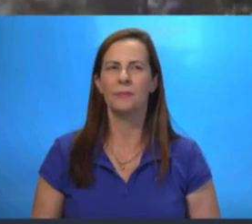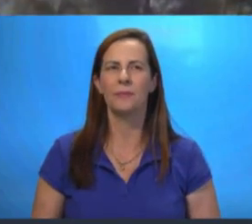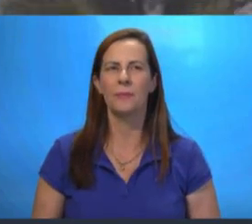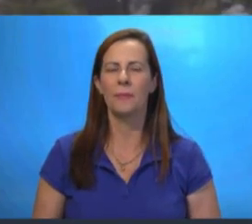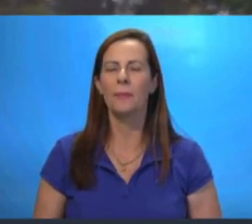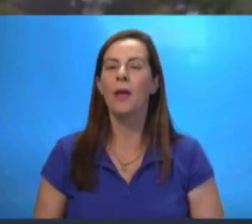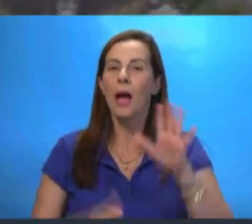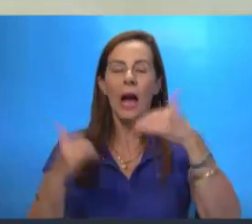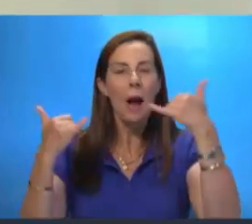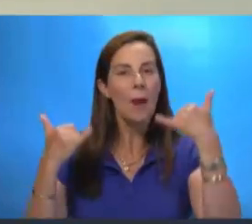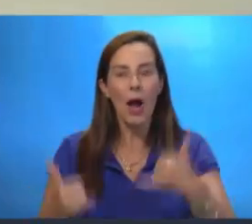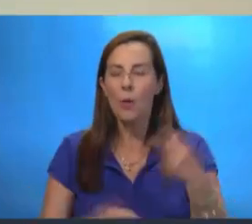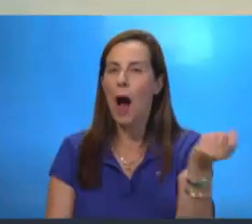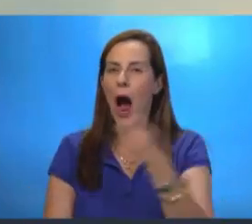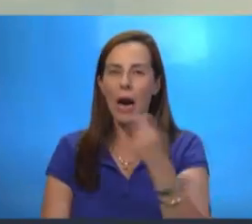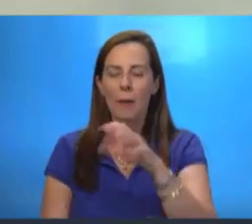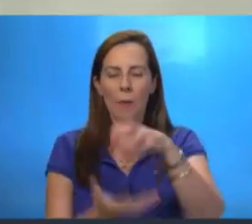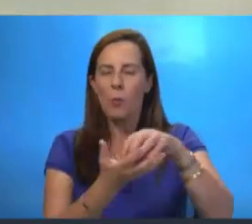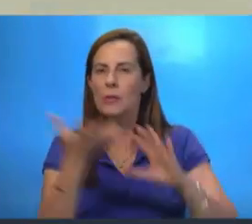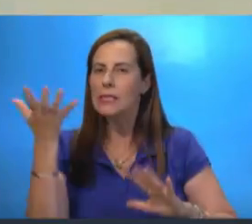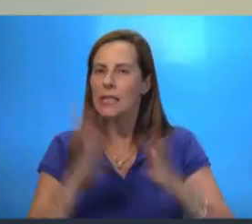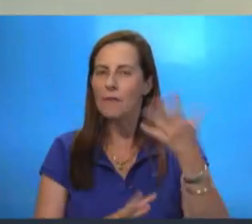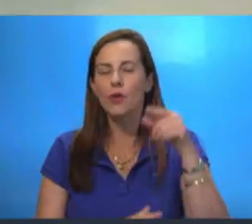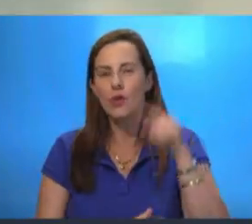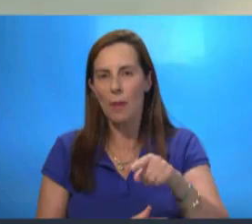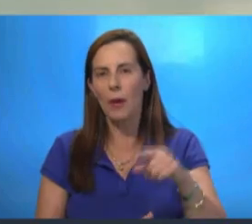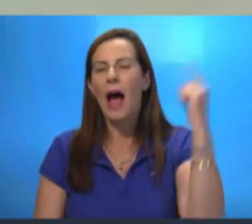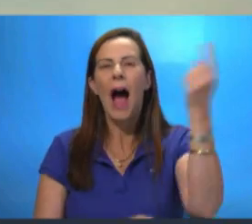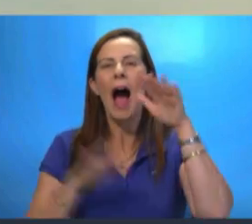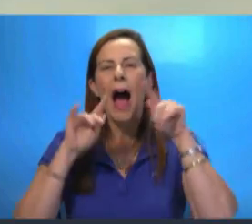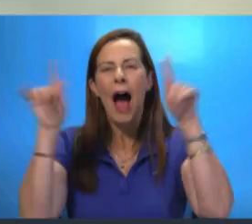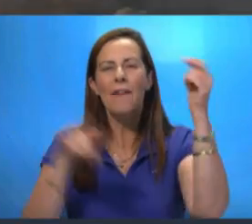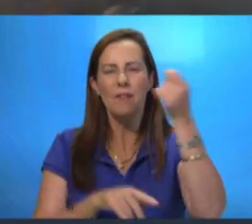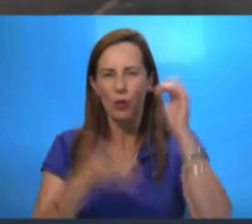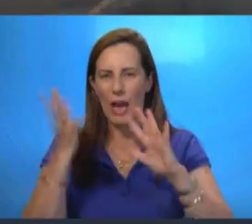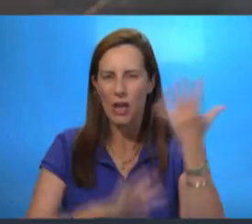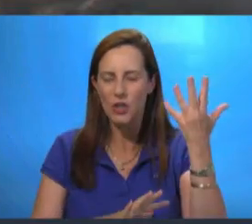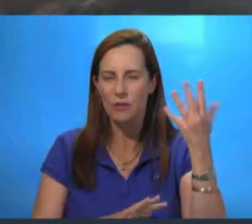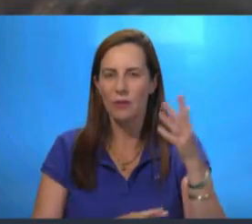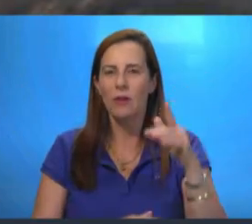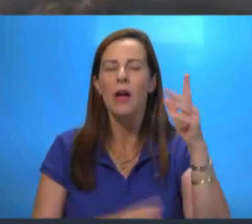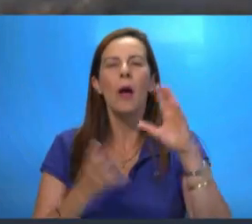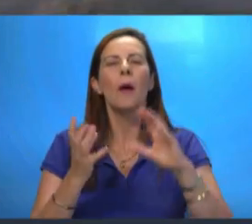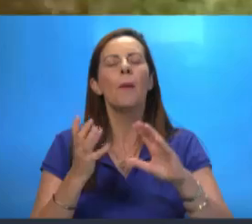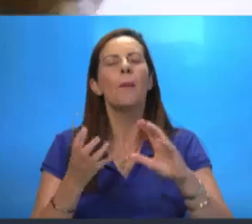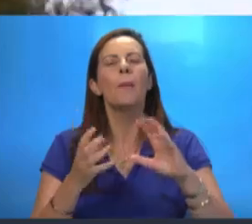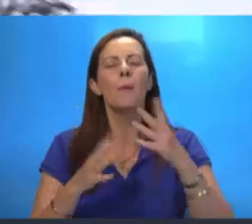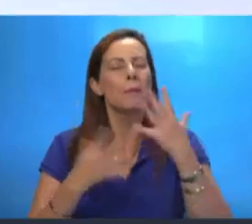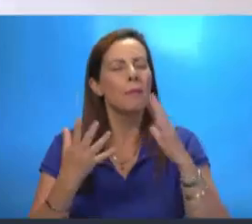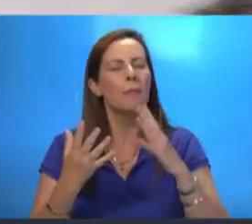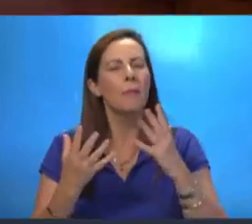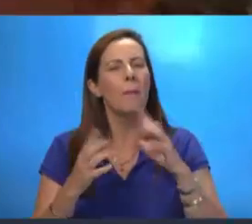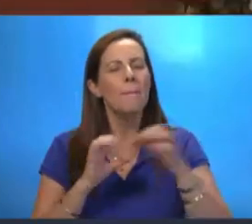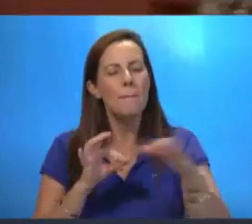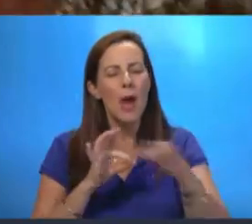גם היום נלחמו הקבעים במוקדי שריפה רבים שבהם נחתו עפיפוני התבערה. באור הנר נשרפו מאות דונמים והכוחות